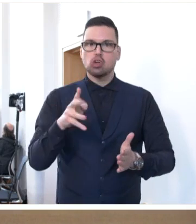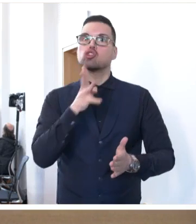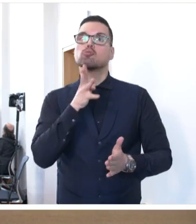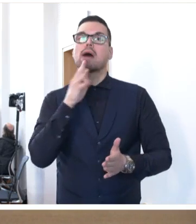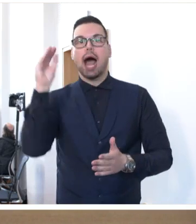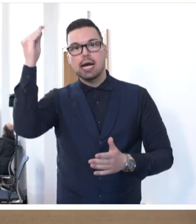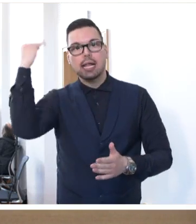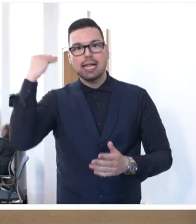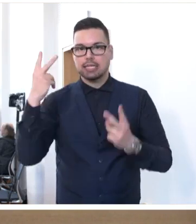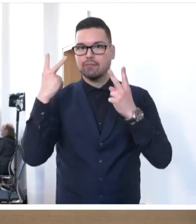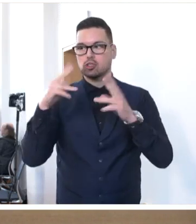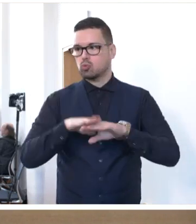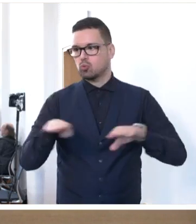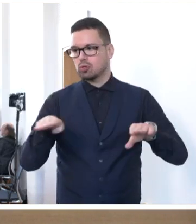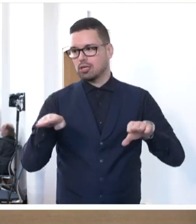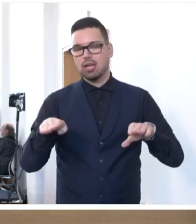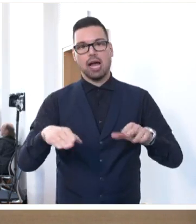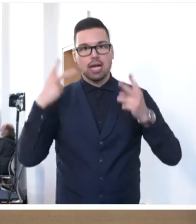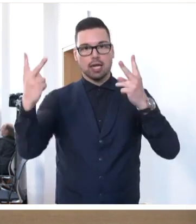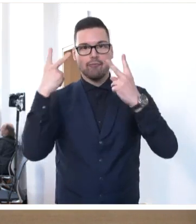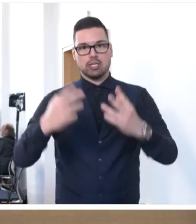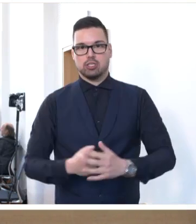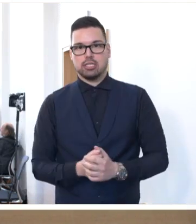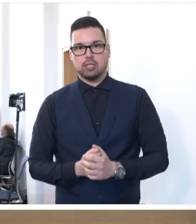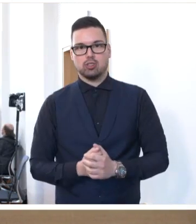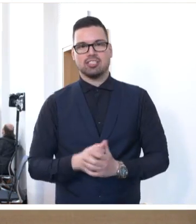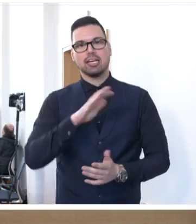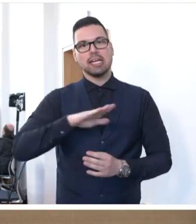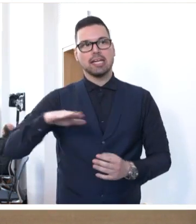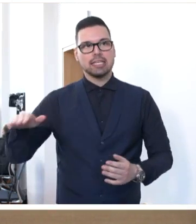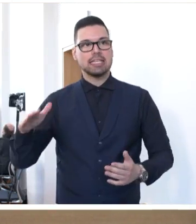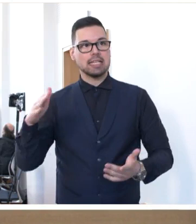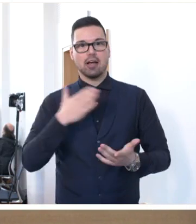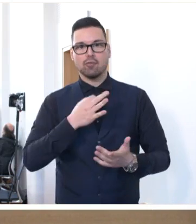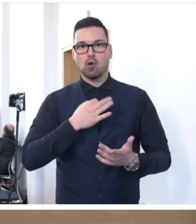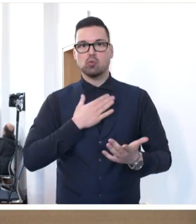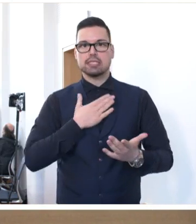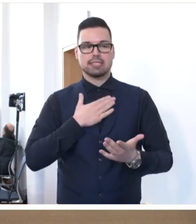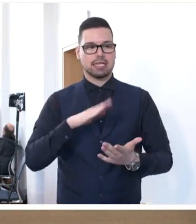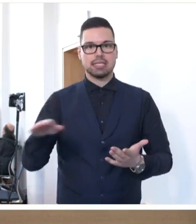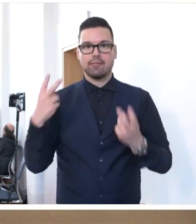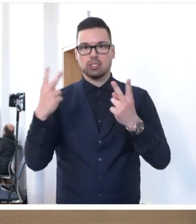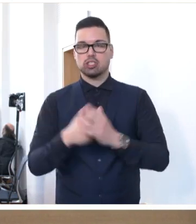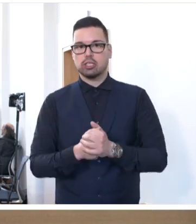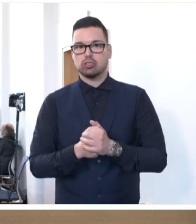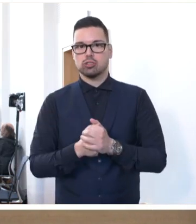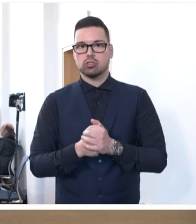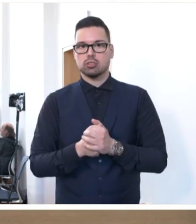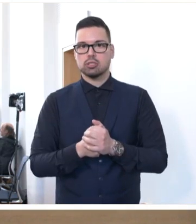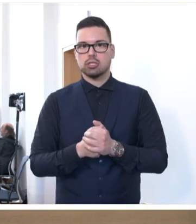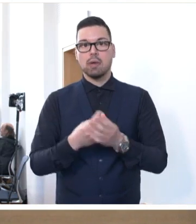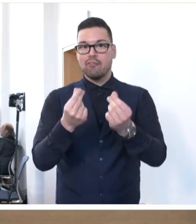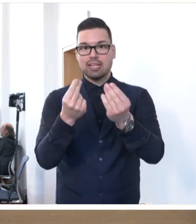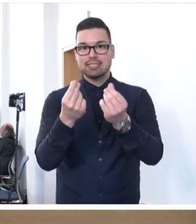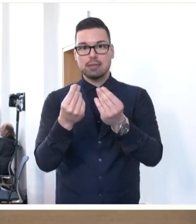Sprachlernen die Grundlage, der Grundstein für viele Kinder in unserem Land ist, um den weiteren Bildungserfolg zu haben. Aber diese